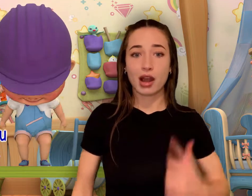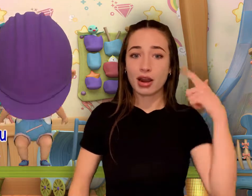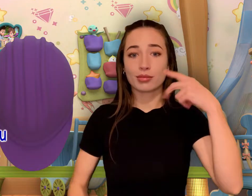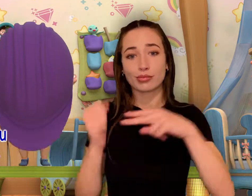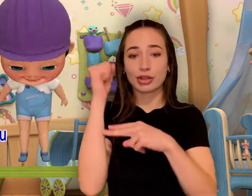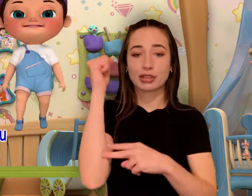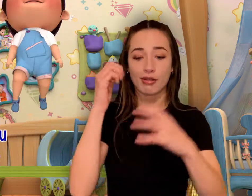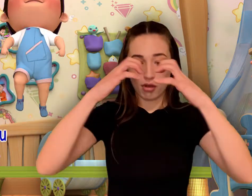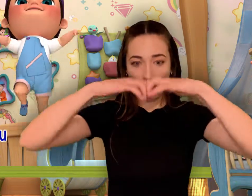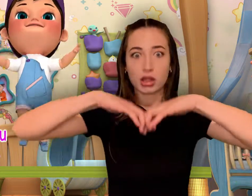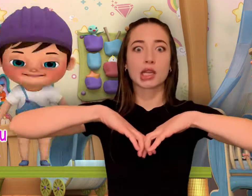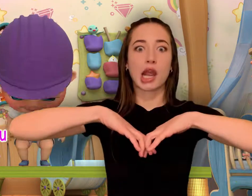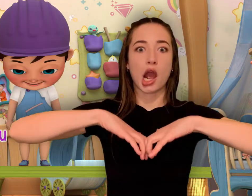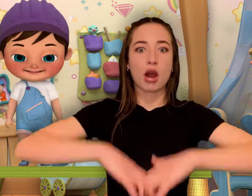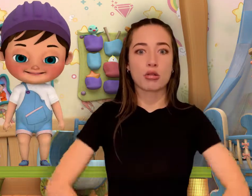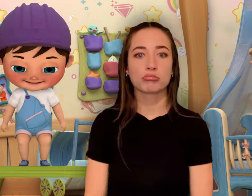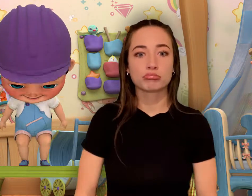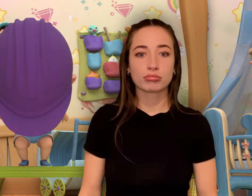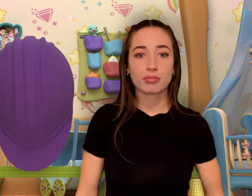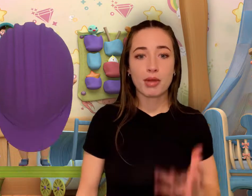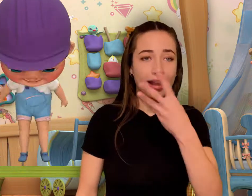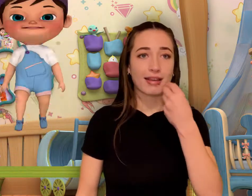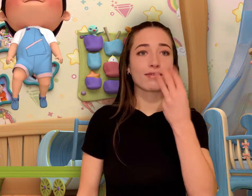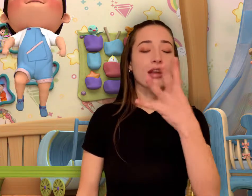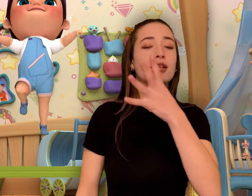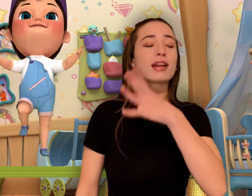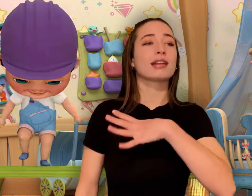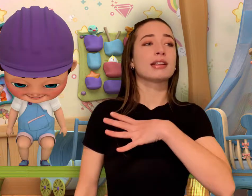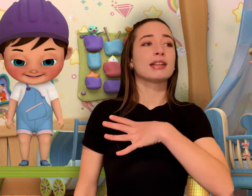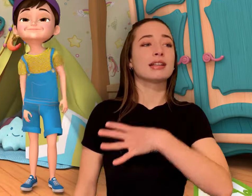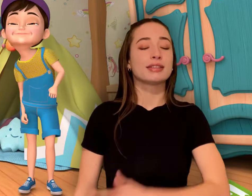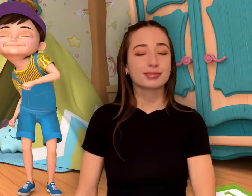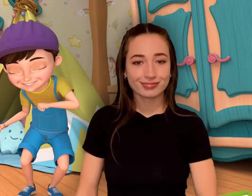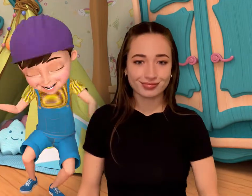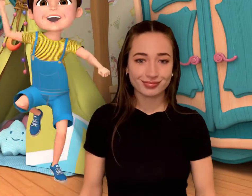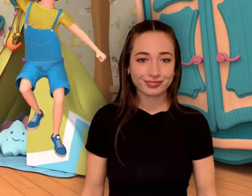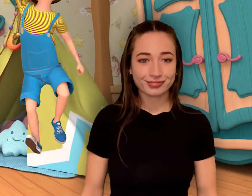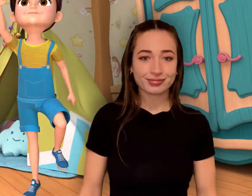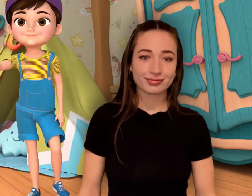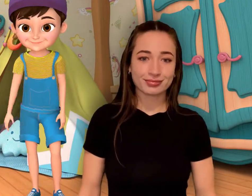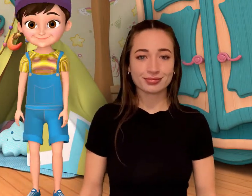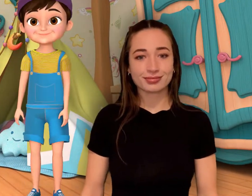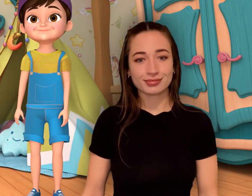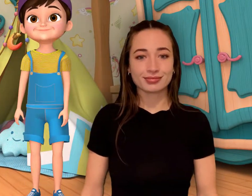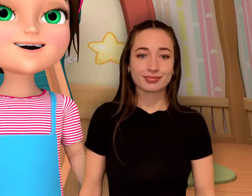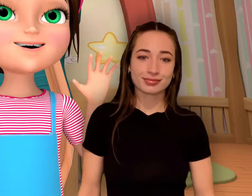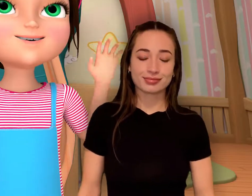ロンドン橋が落ちる。さあどうしましょう。